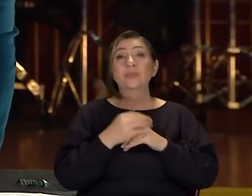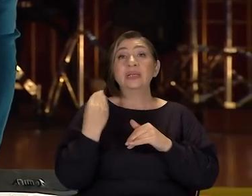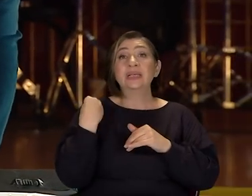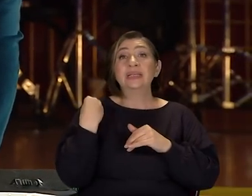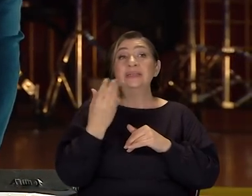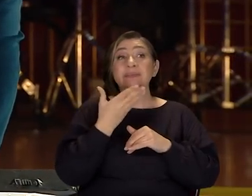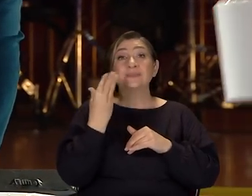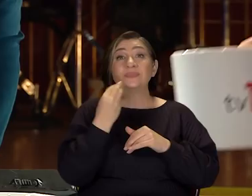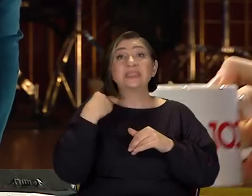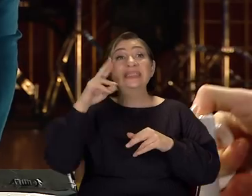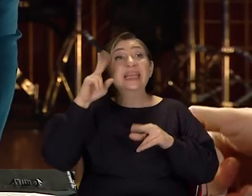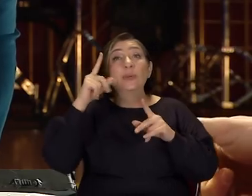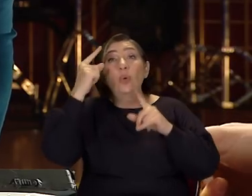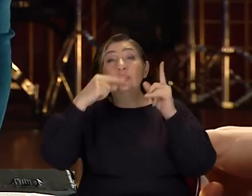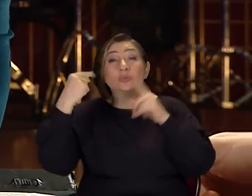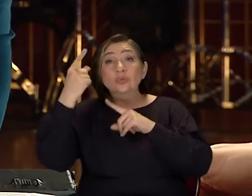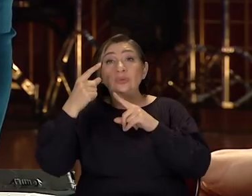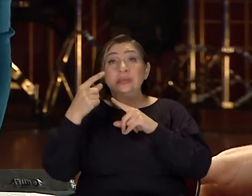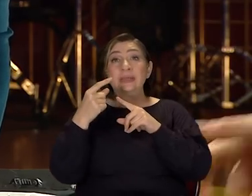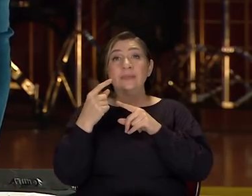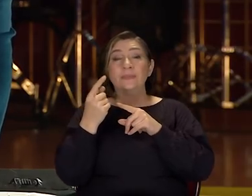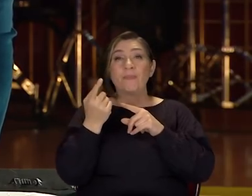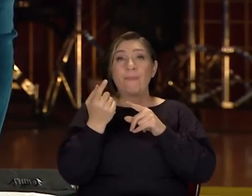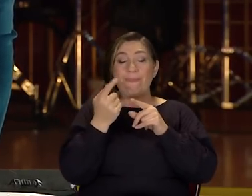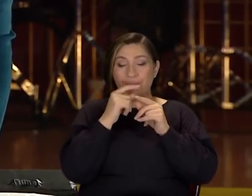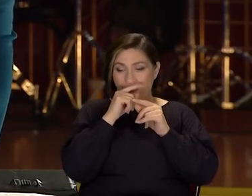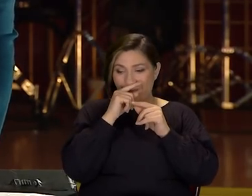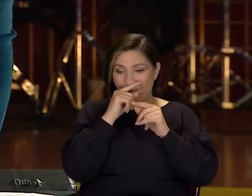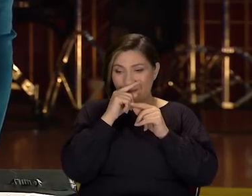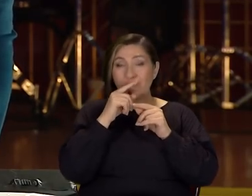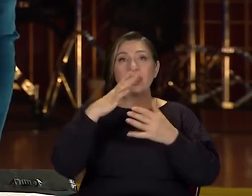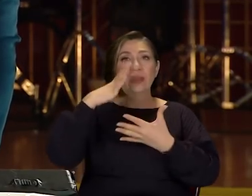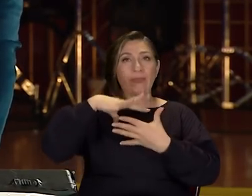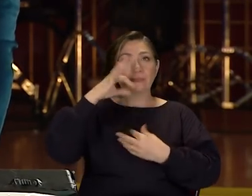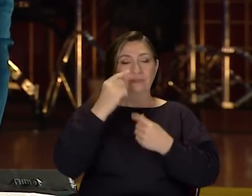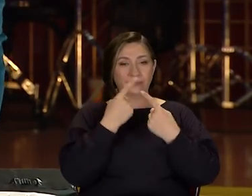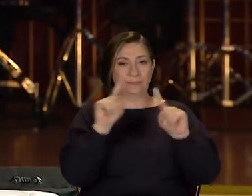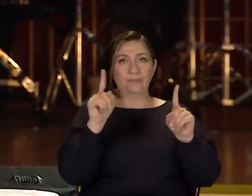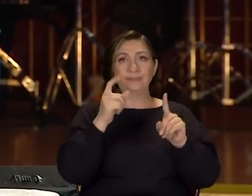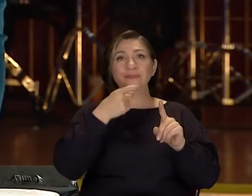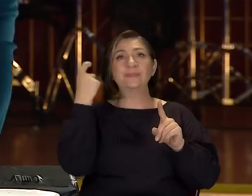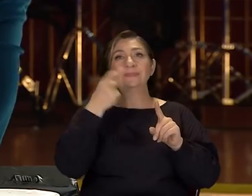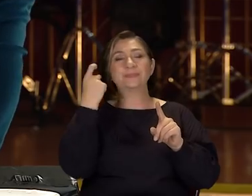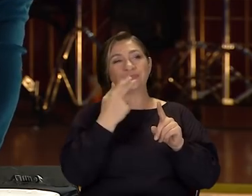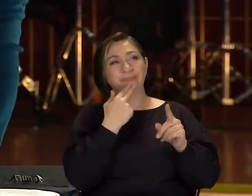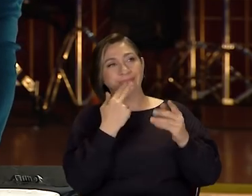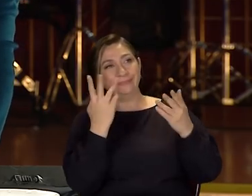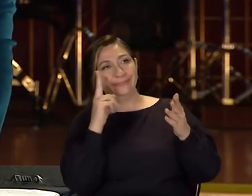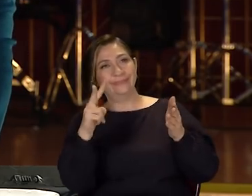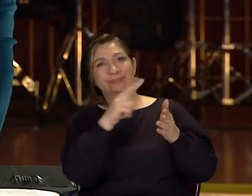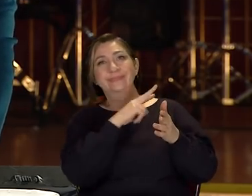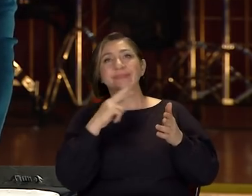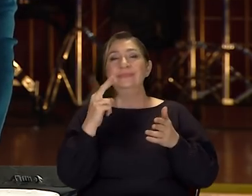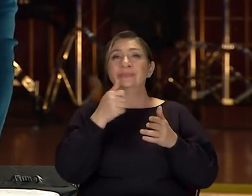nesil çocukları tanıyamıyoruz. Bir şey gibi. Yani mesela karakteristik, mesela şimdi eski hanımları tabii şey